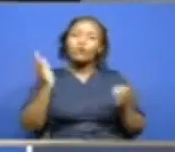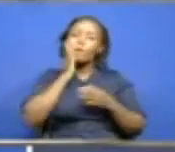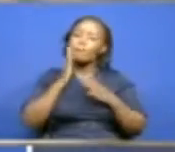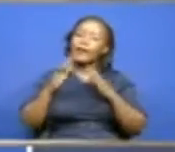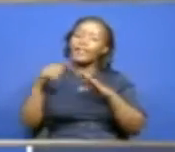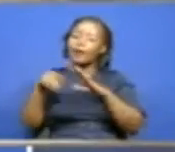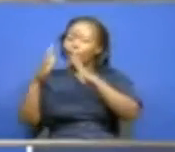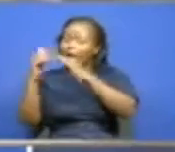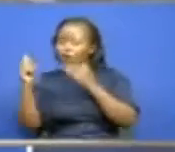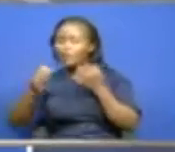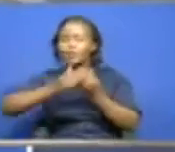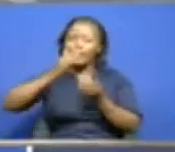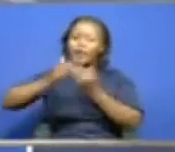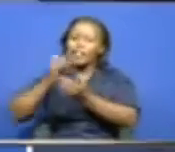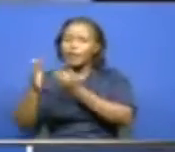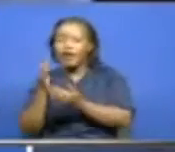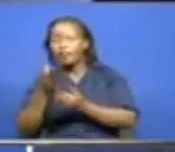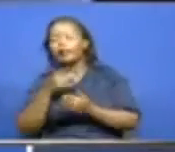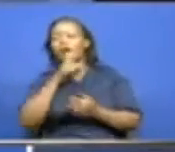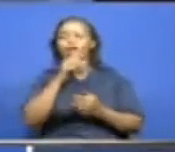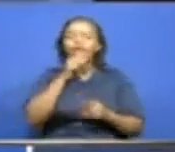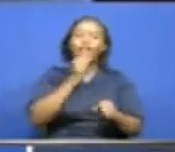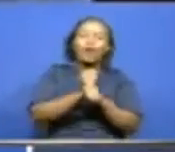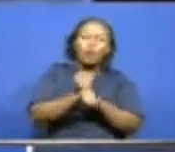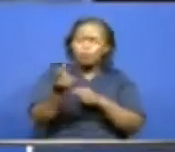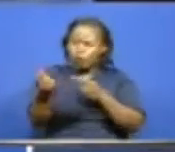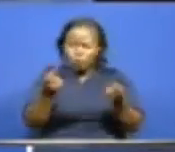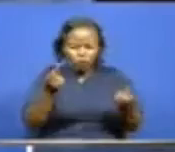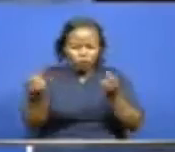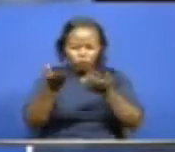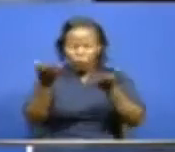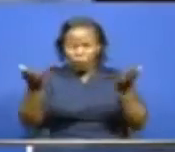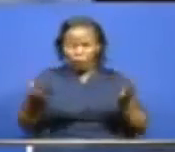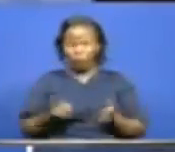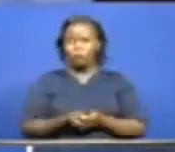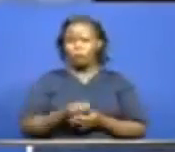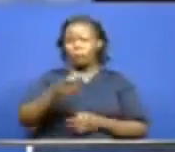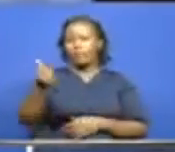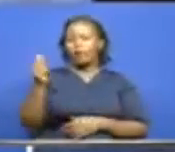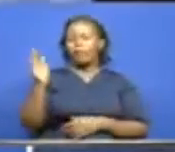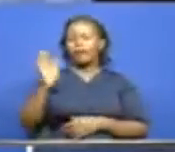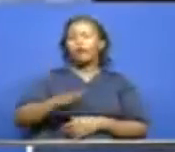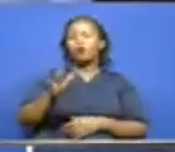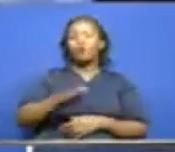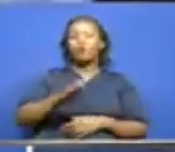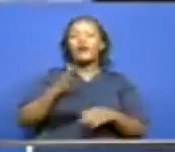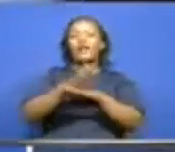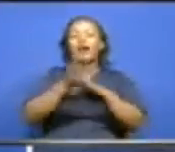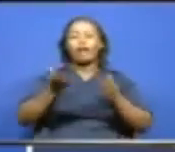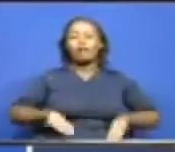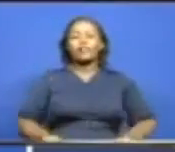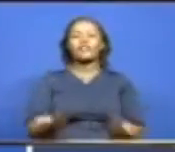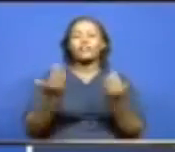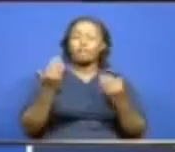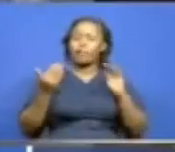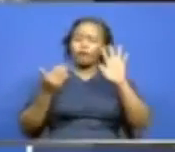Bwana wake yeye ni vibarua tu anaenda. This comes even as another mother out Kenyans after she delivered a set of five